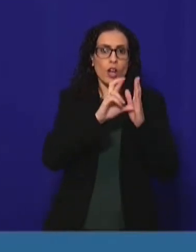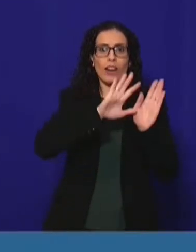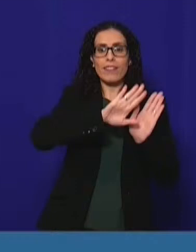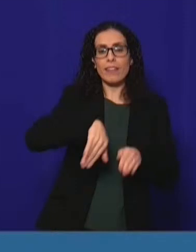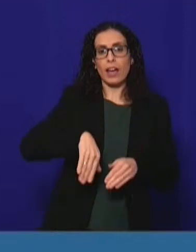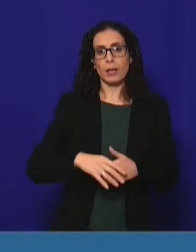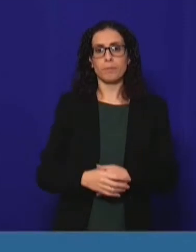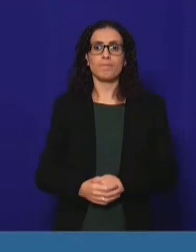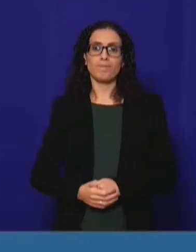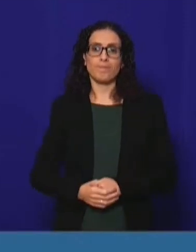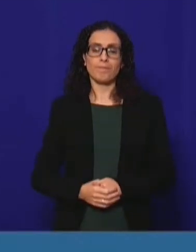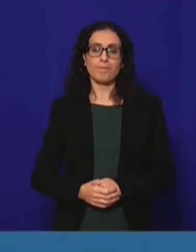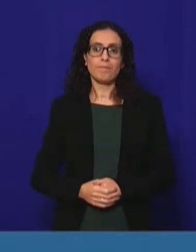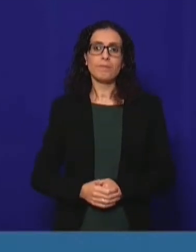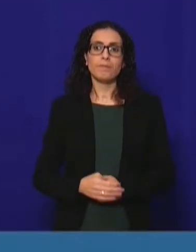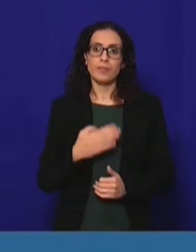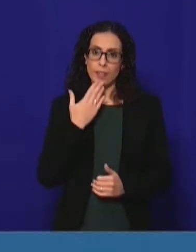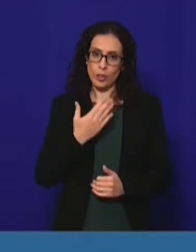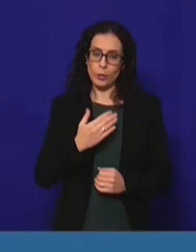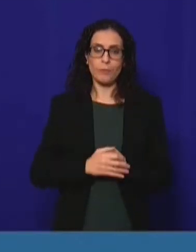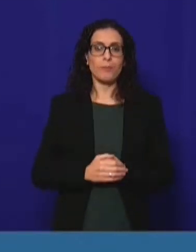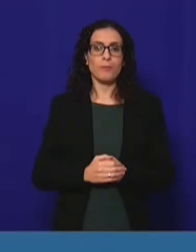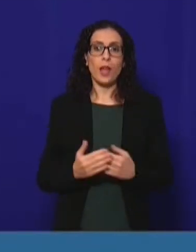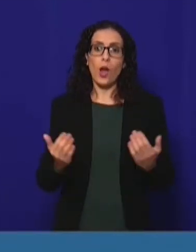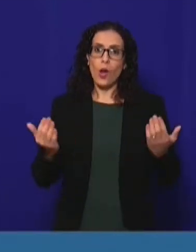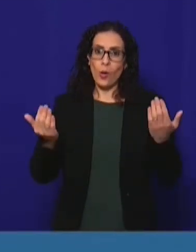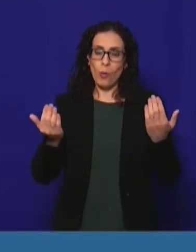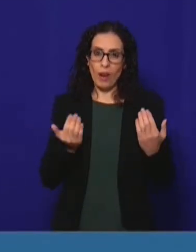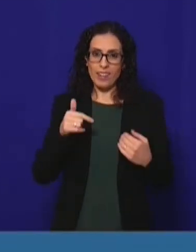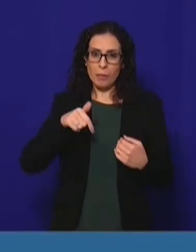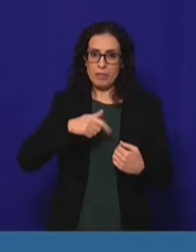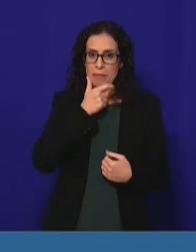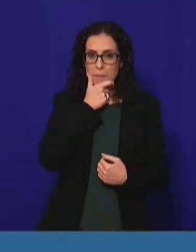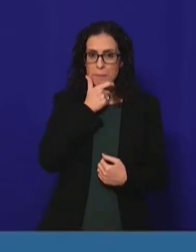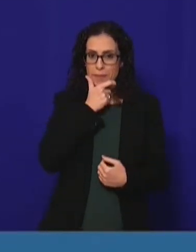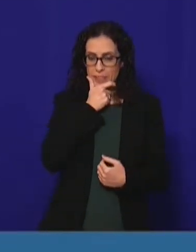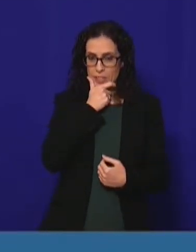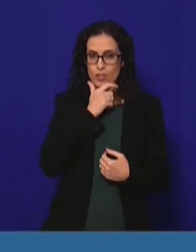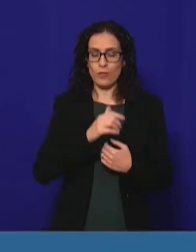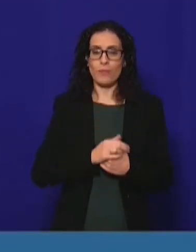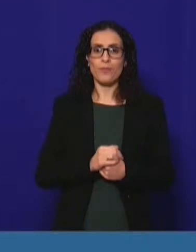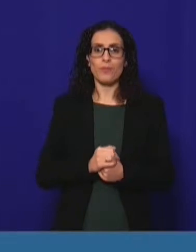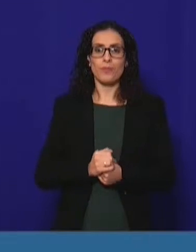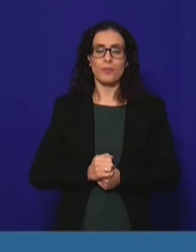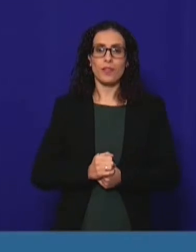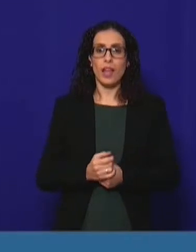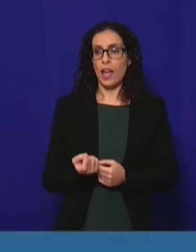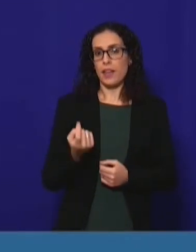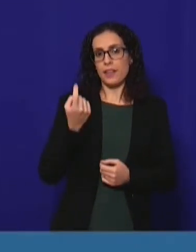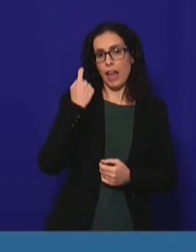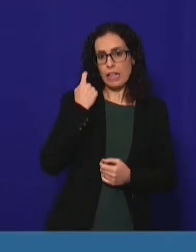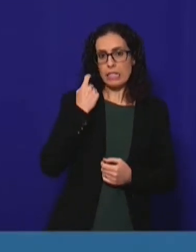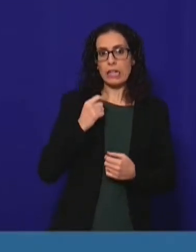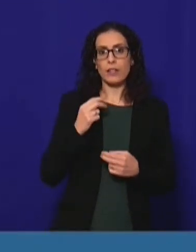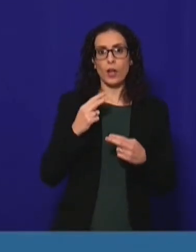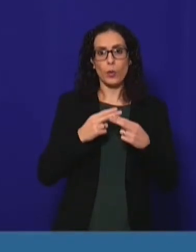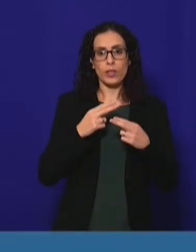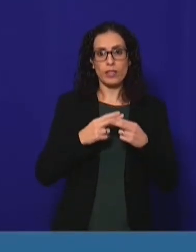Grazzi. Welcome everyone to this medical bulletin on COVID. Yesterday we